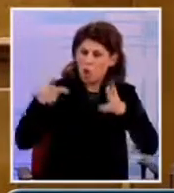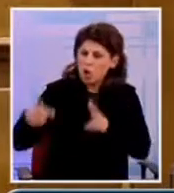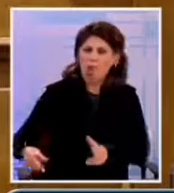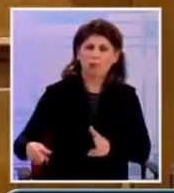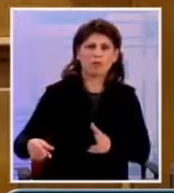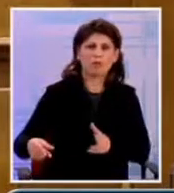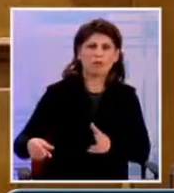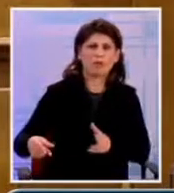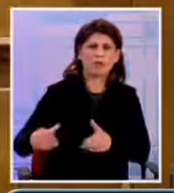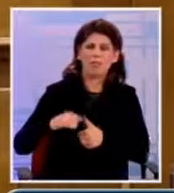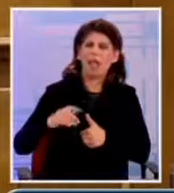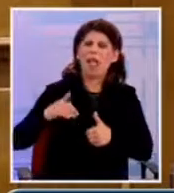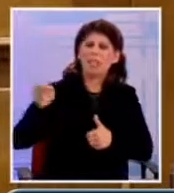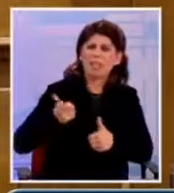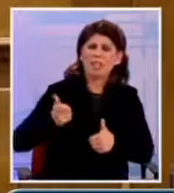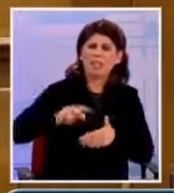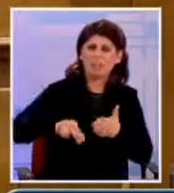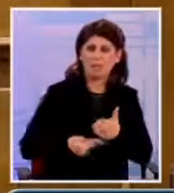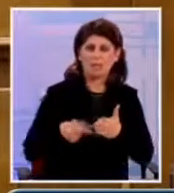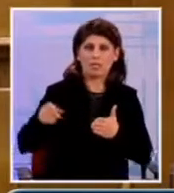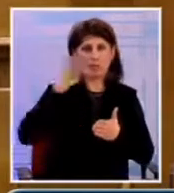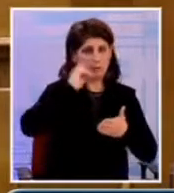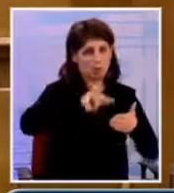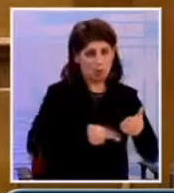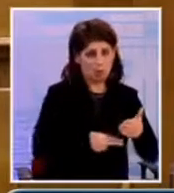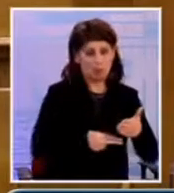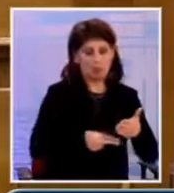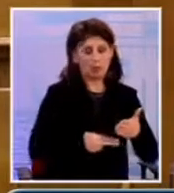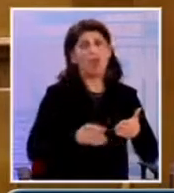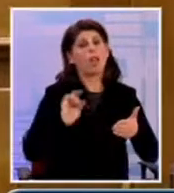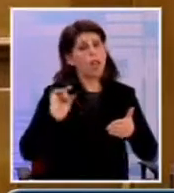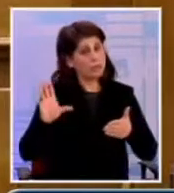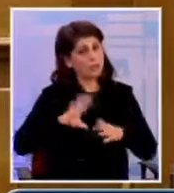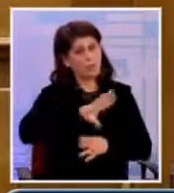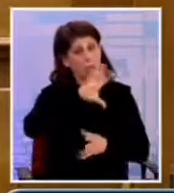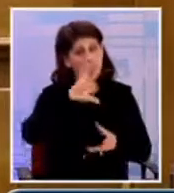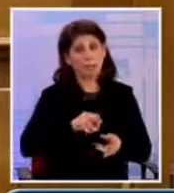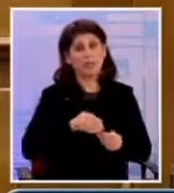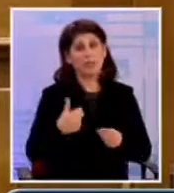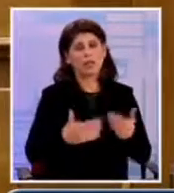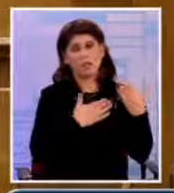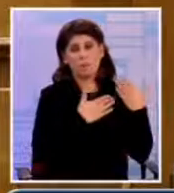της δανειακής σύμβασης από το μνημόνιο, εκτός των άλλων, είναι μια